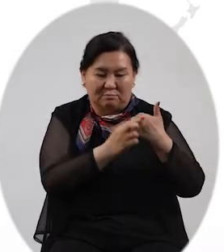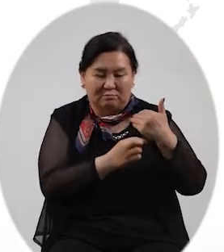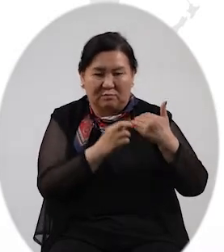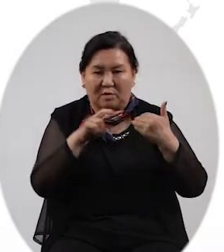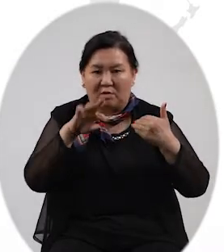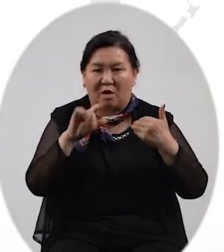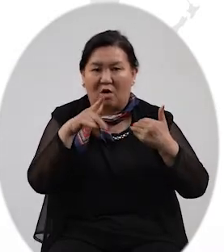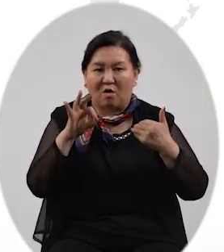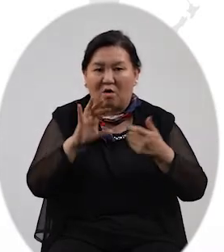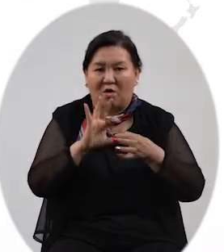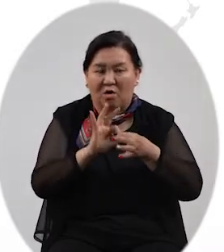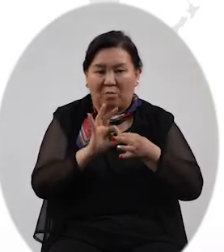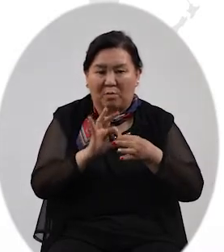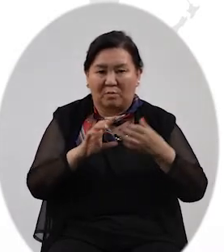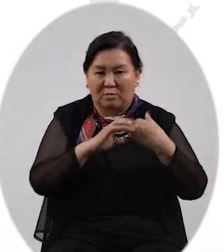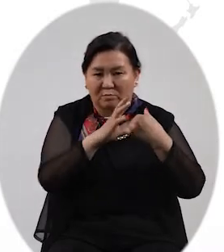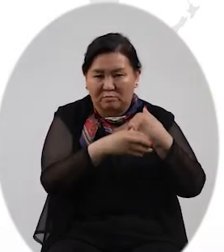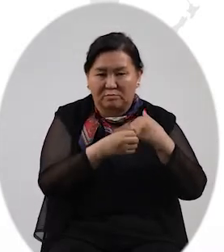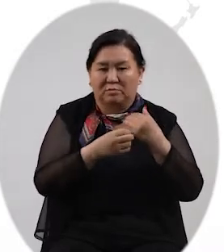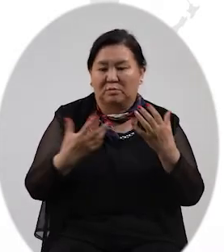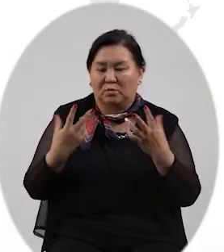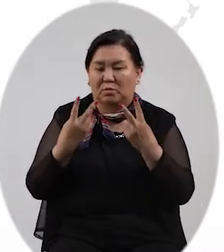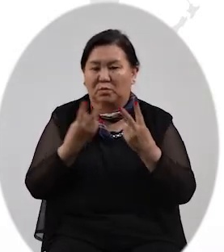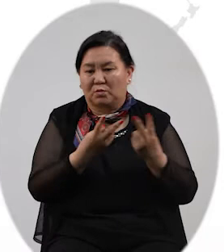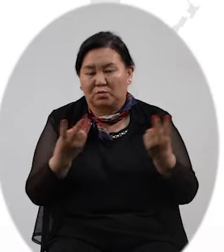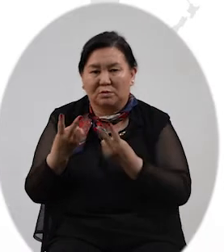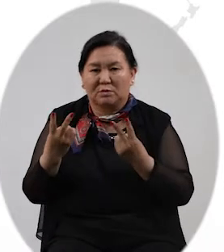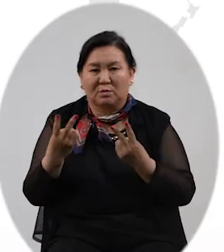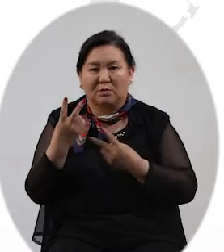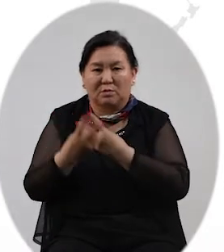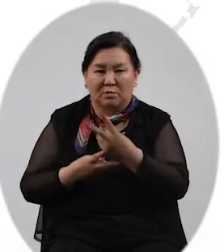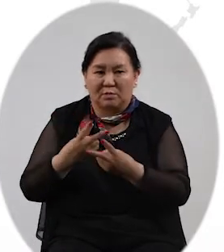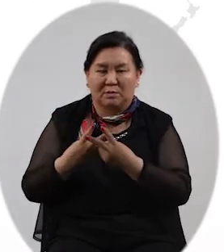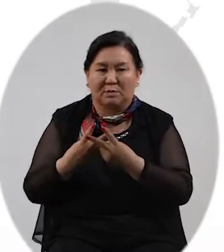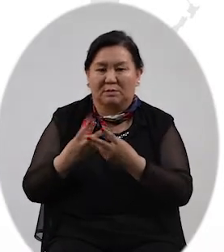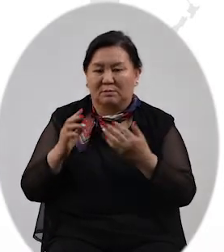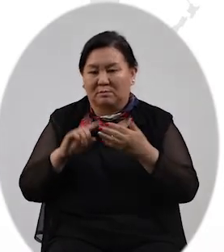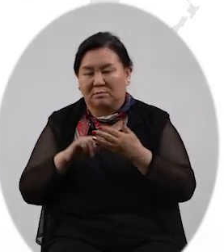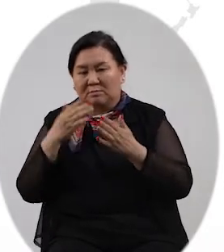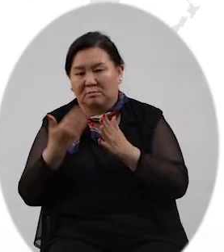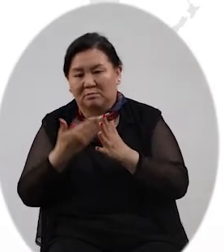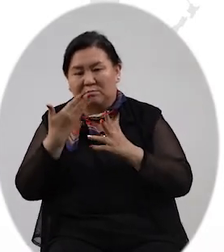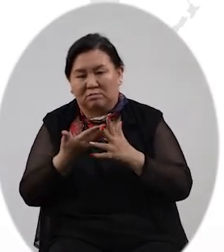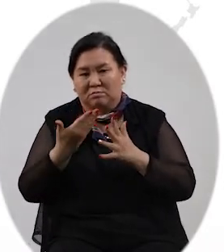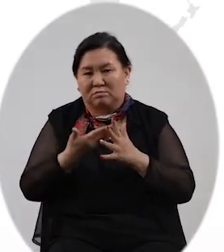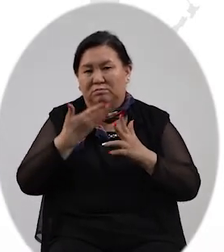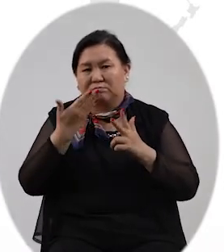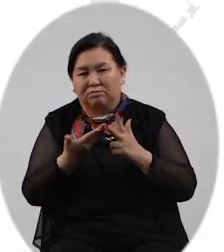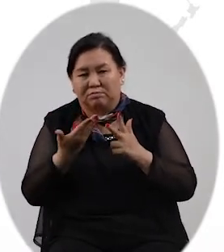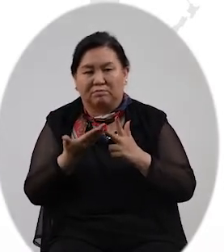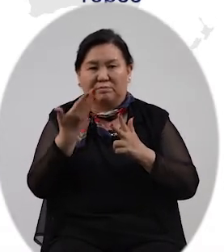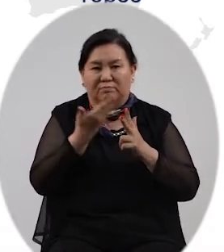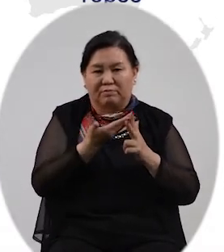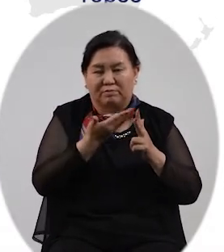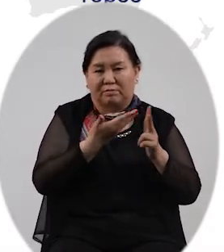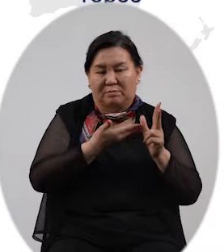тухайн үйлчлэгээтэй холбоотой бүхий л одоо үйлчлэгээ үйл ажиллагааг нь бол нэг этгээдээс нөгөө этгээдэд шилжүүлэх түрээслэх